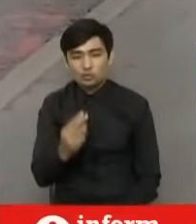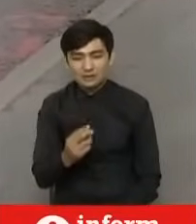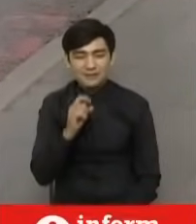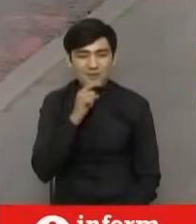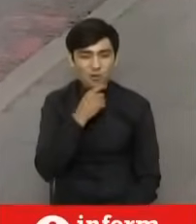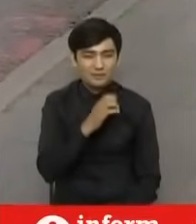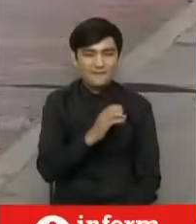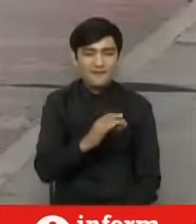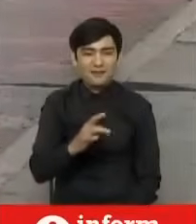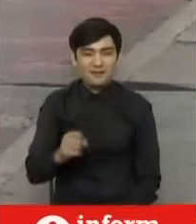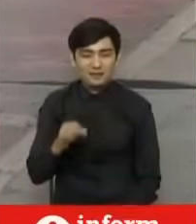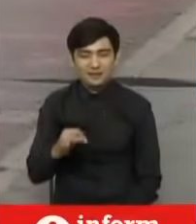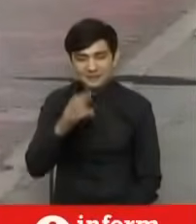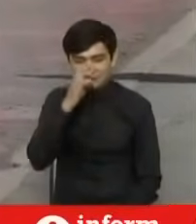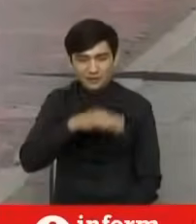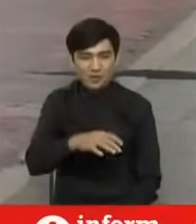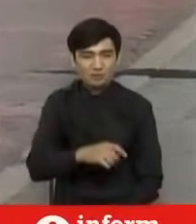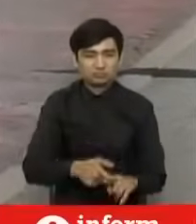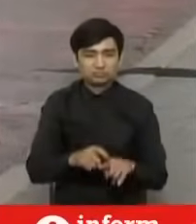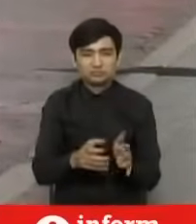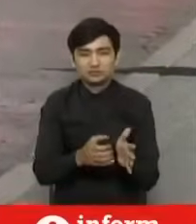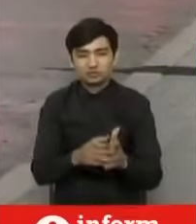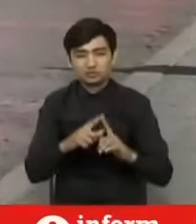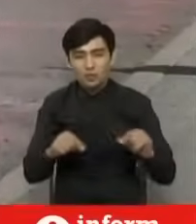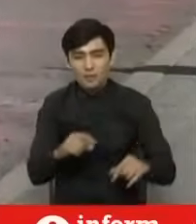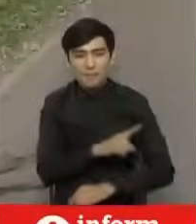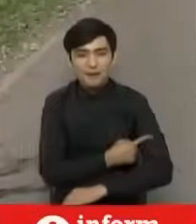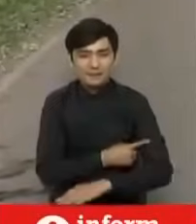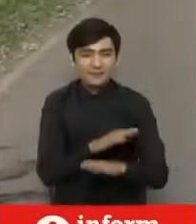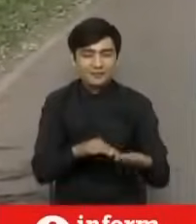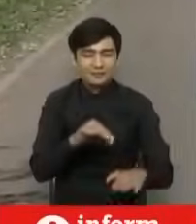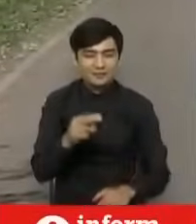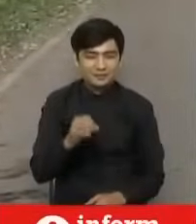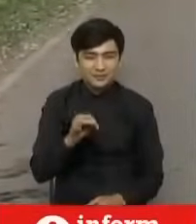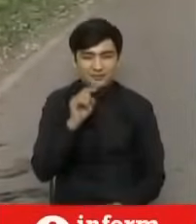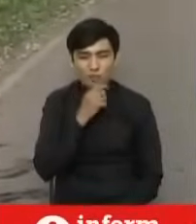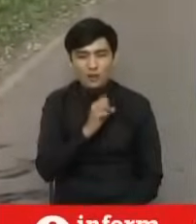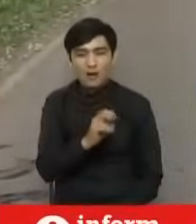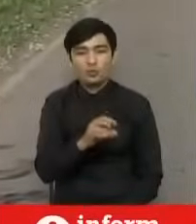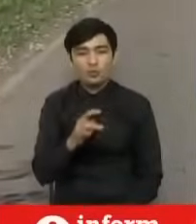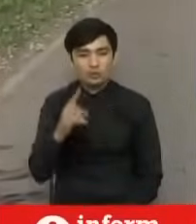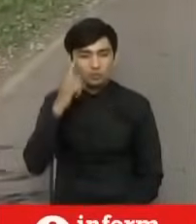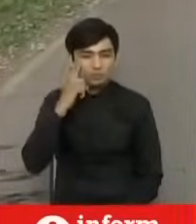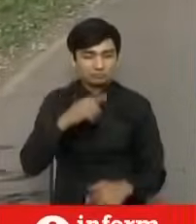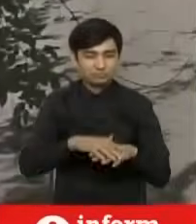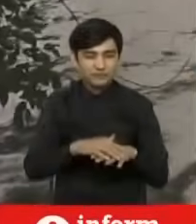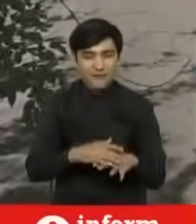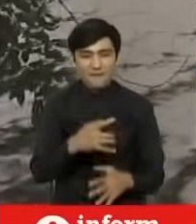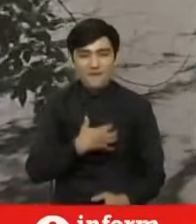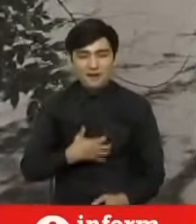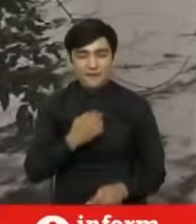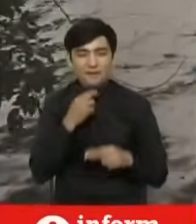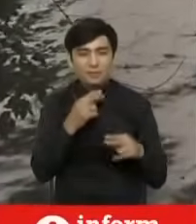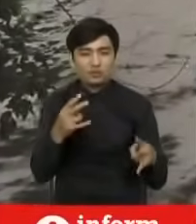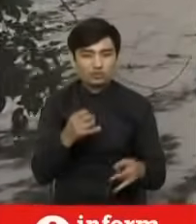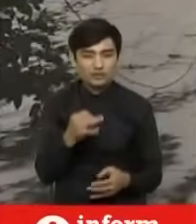экономическую сферы. Ведь в стране остро не хватает школ, больниц и детских садов. Экономист Ануар Нуртазин считает, важно обратить внимание и